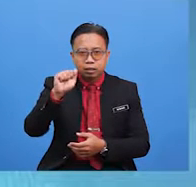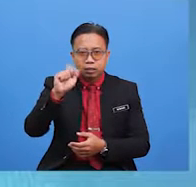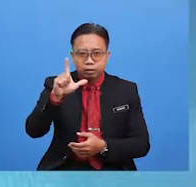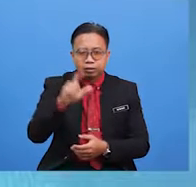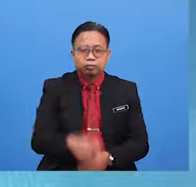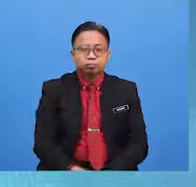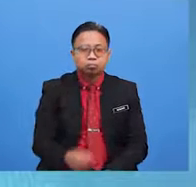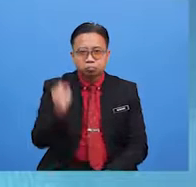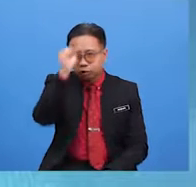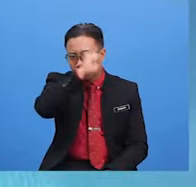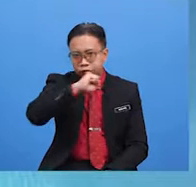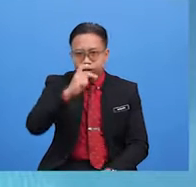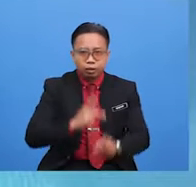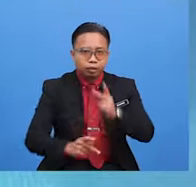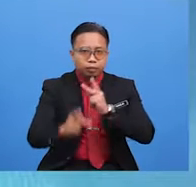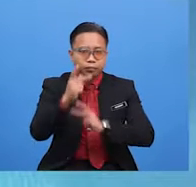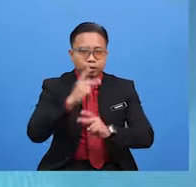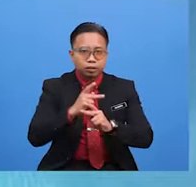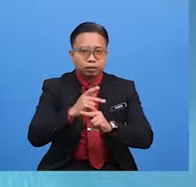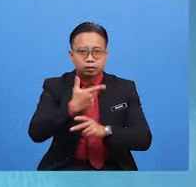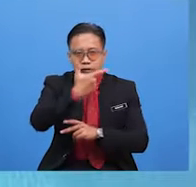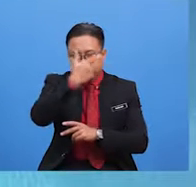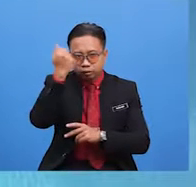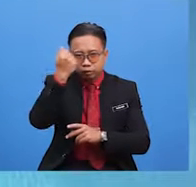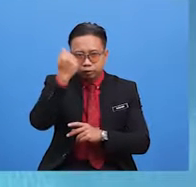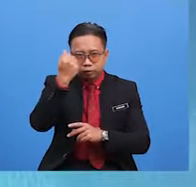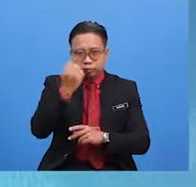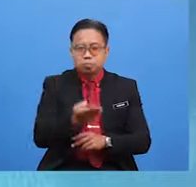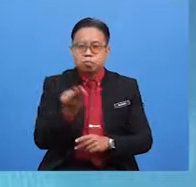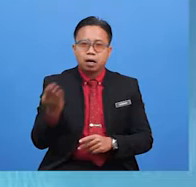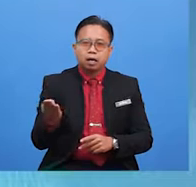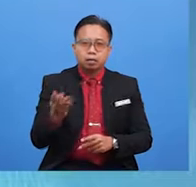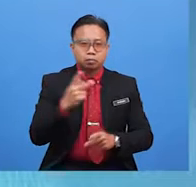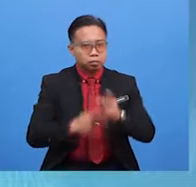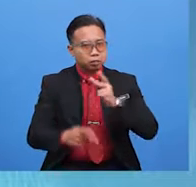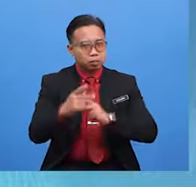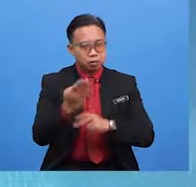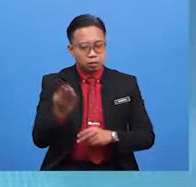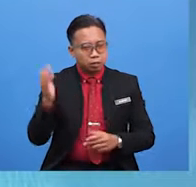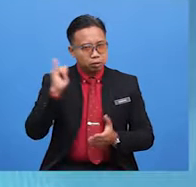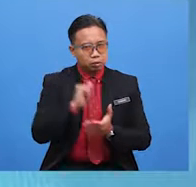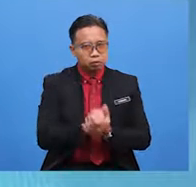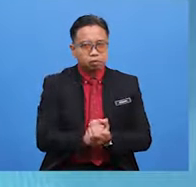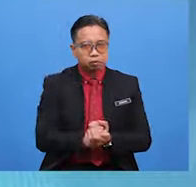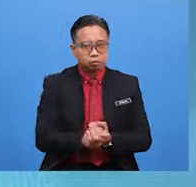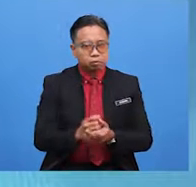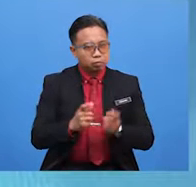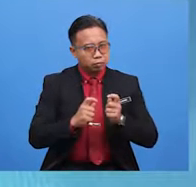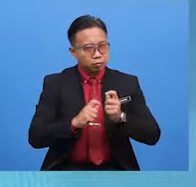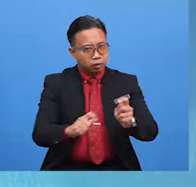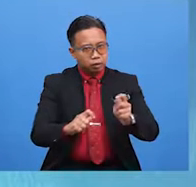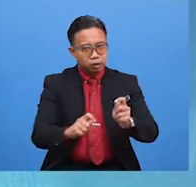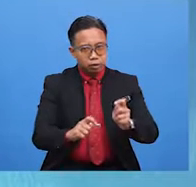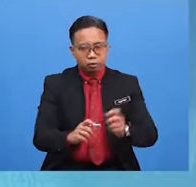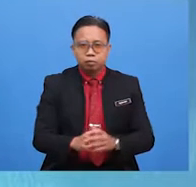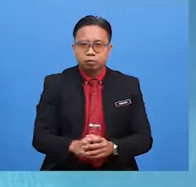Sifat kimia suatu jirim disebabkan oleh komposisi kimia bahan tersebut. Tindak balas kimia akan mengubah komposisi